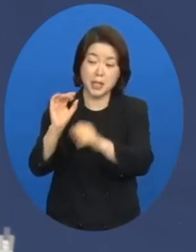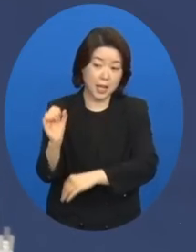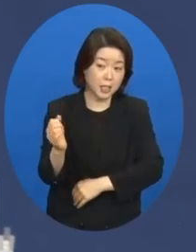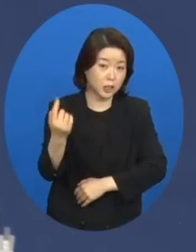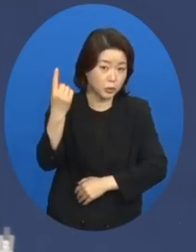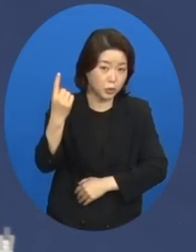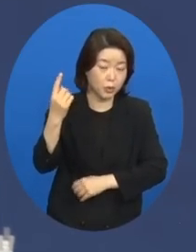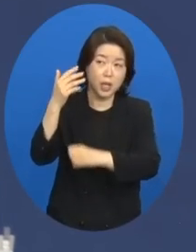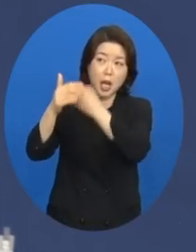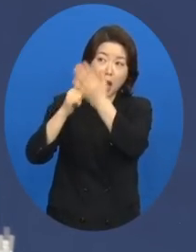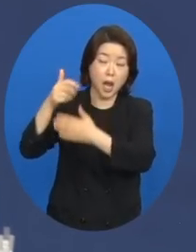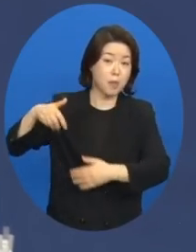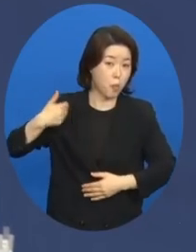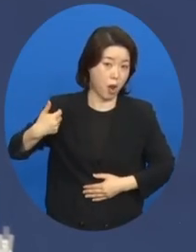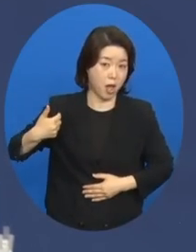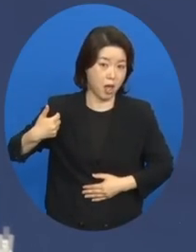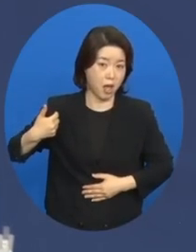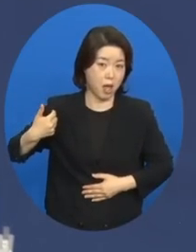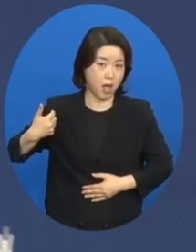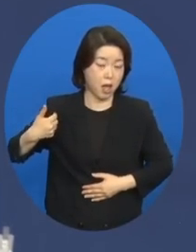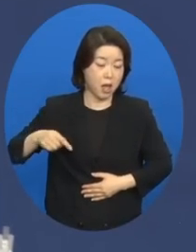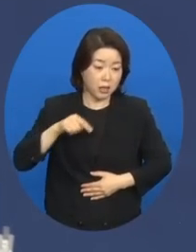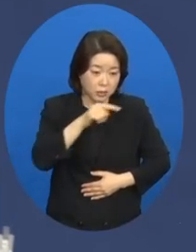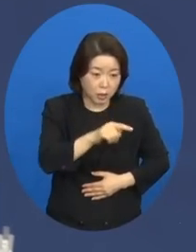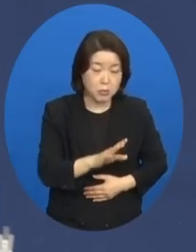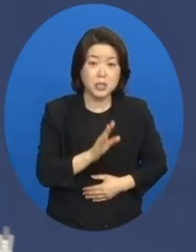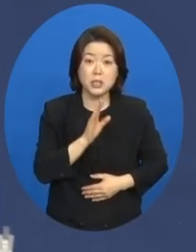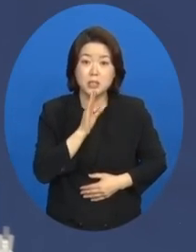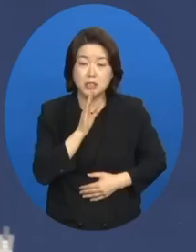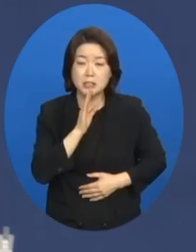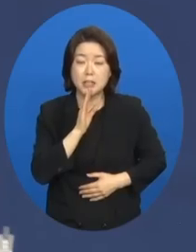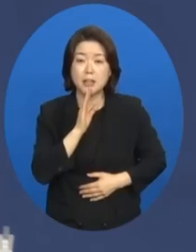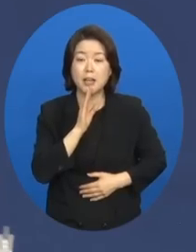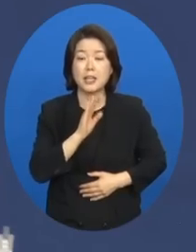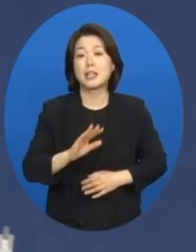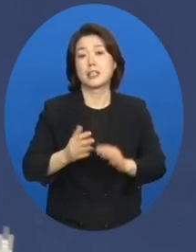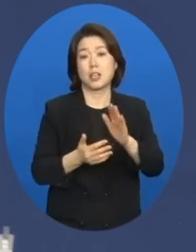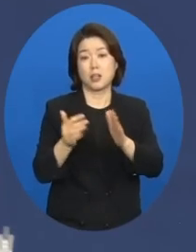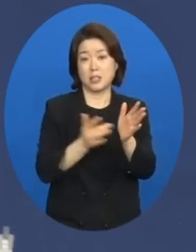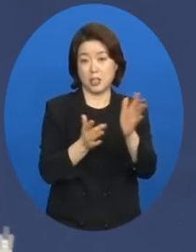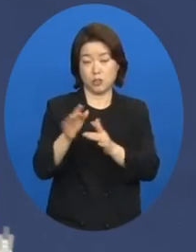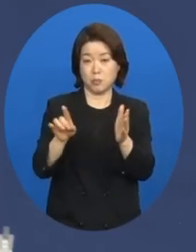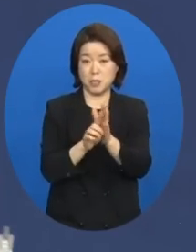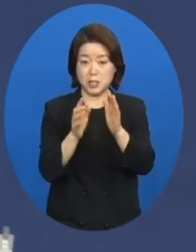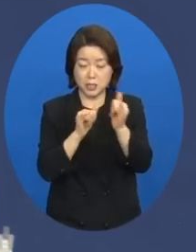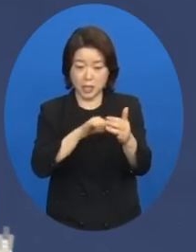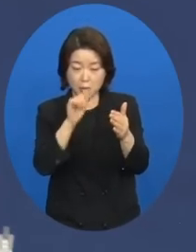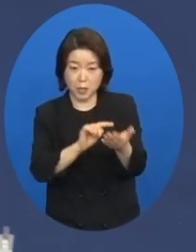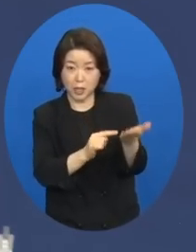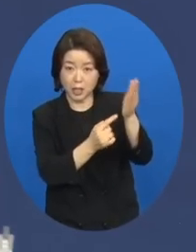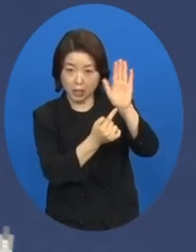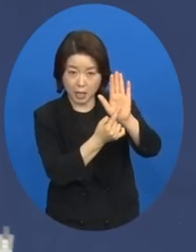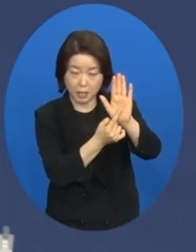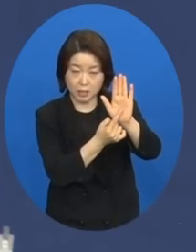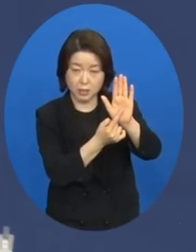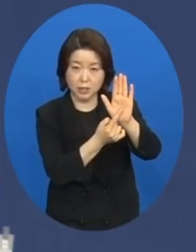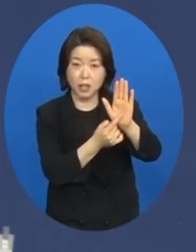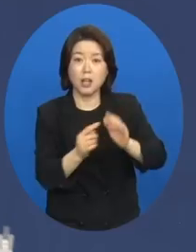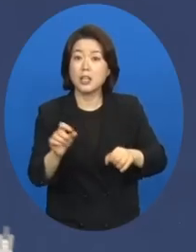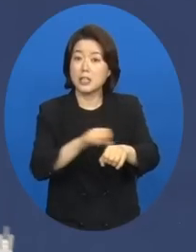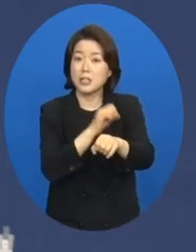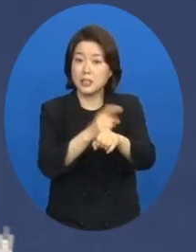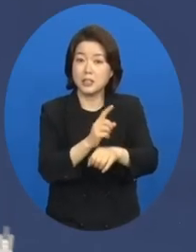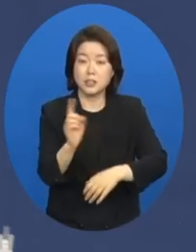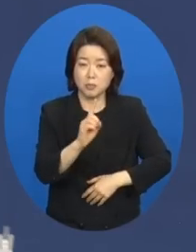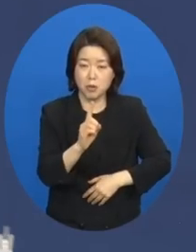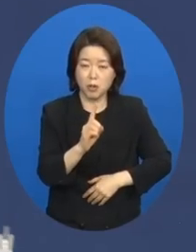되시는 하나님을 모르니까 진정한 참된 그리스도인에게 나타나는, 그런 생명의 그리스도인에게 나타난 특징은 뭐냐면